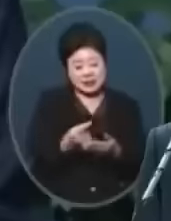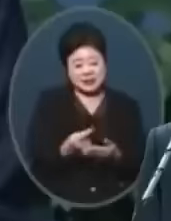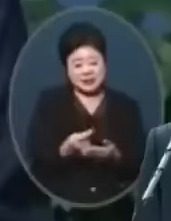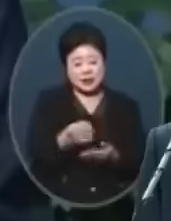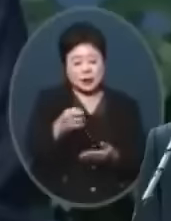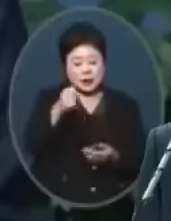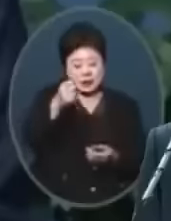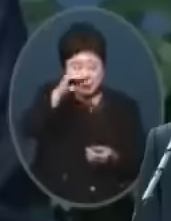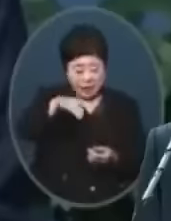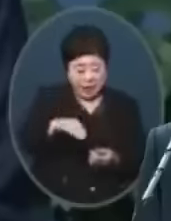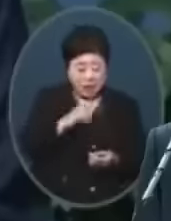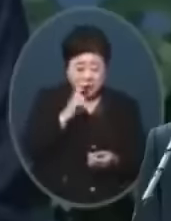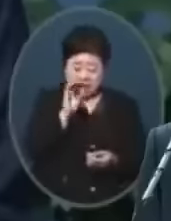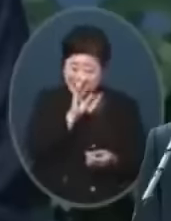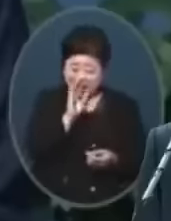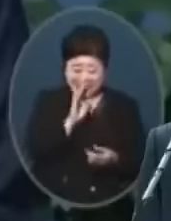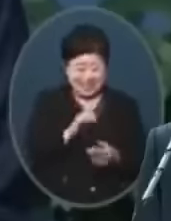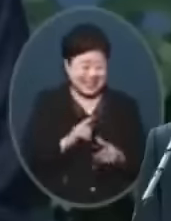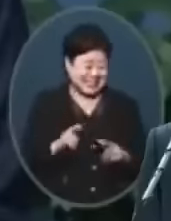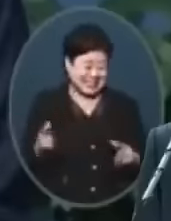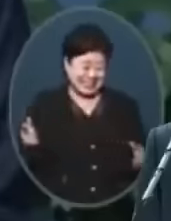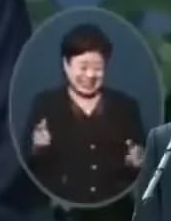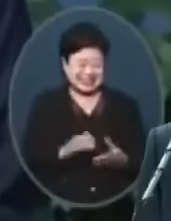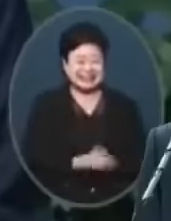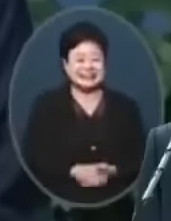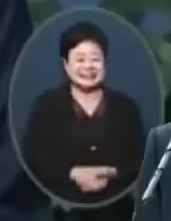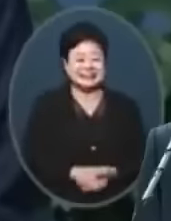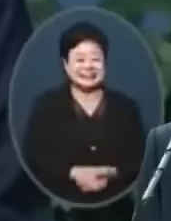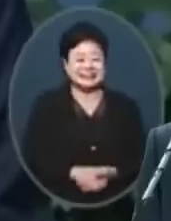돈 가지고 오느라 하더라. 그건 아니고요.